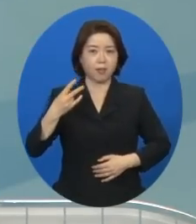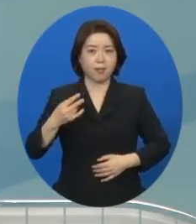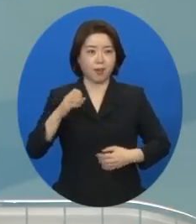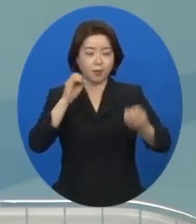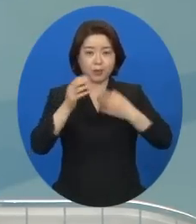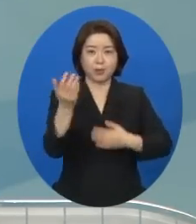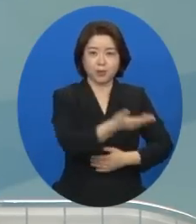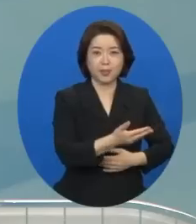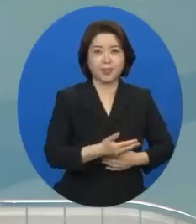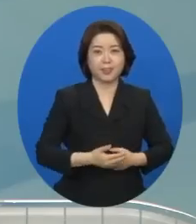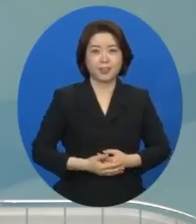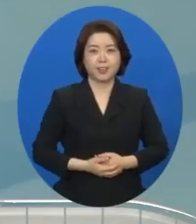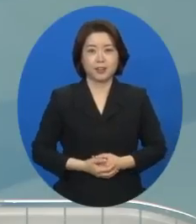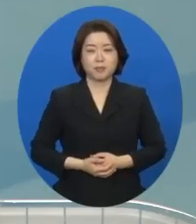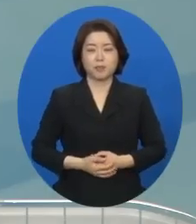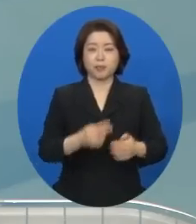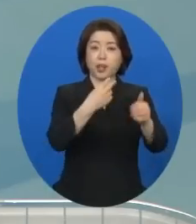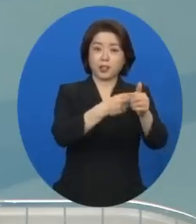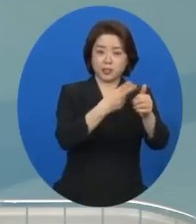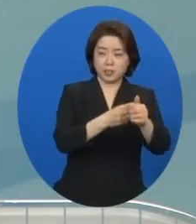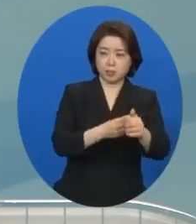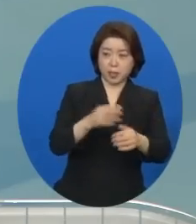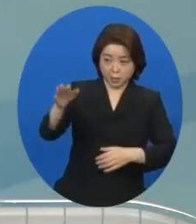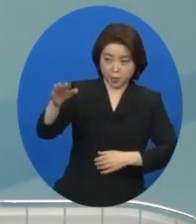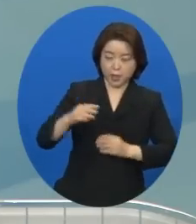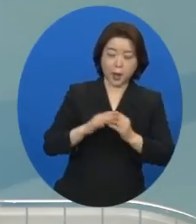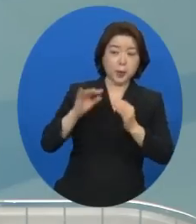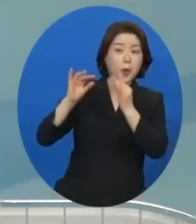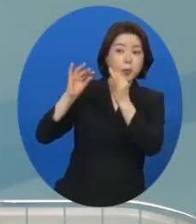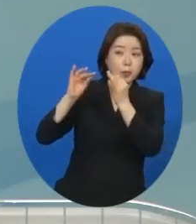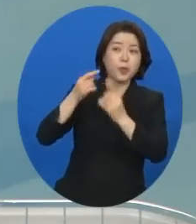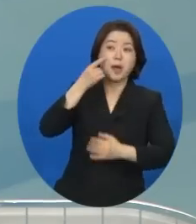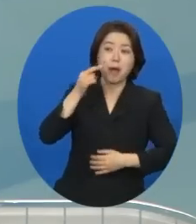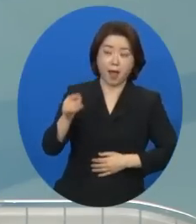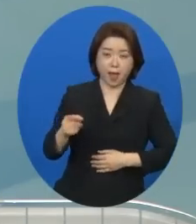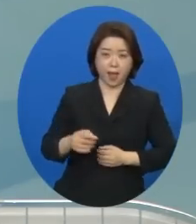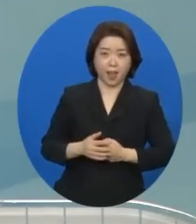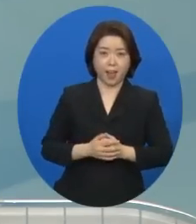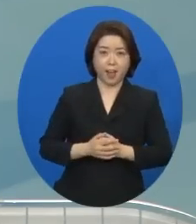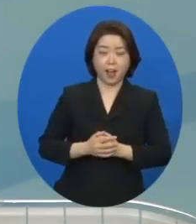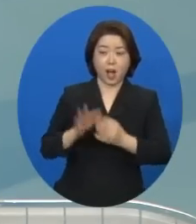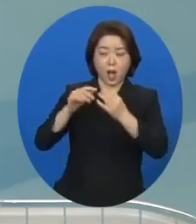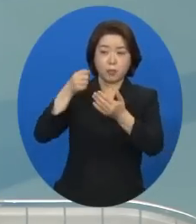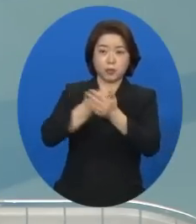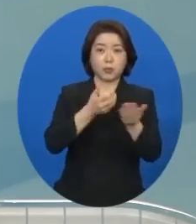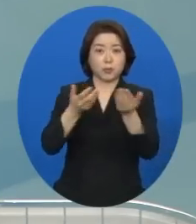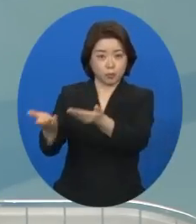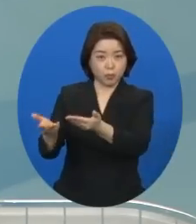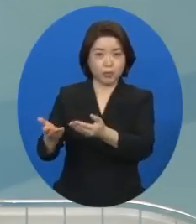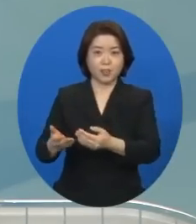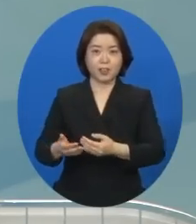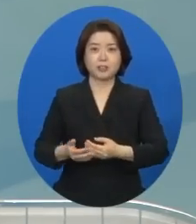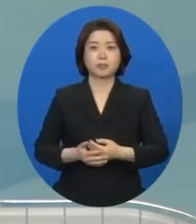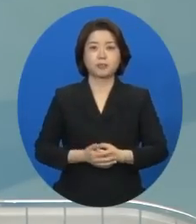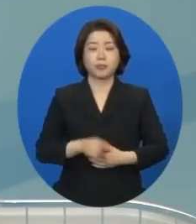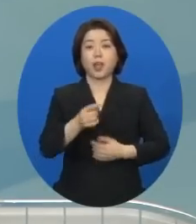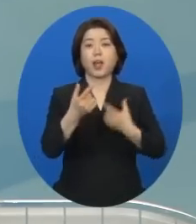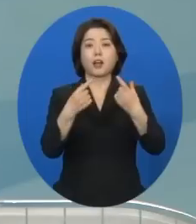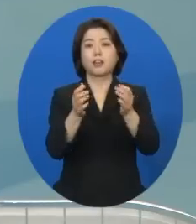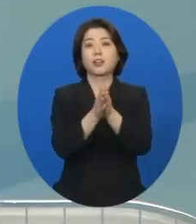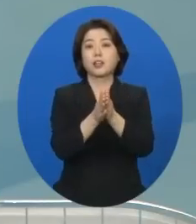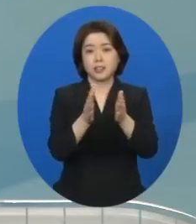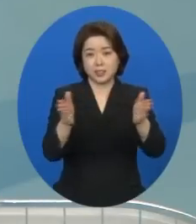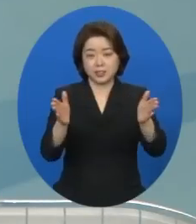하더. 선생님이 너 그럼 플룻을 연주해라. 악기를 정해 주었습니다. 그렇게 해서